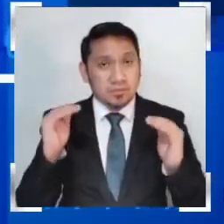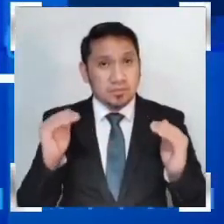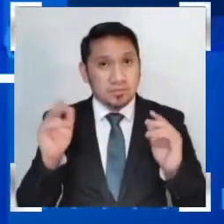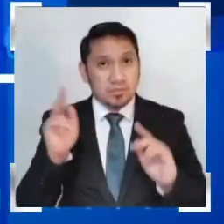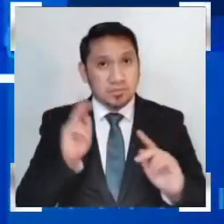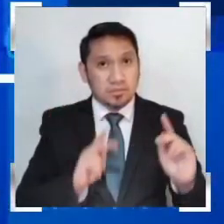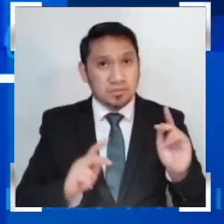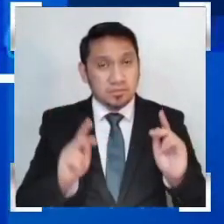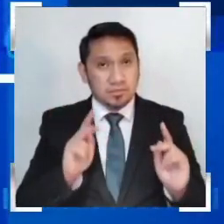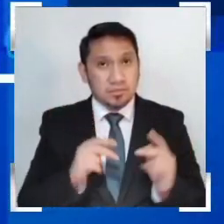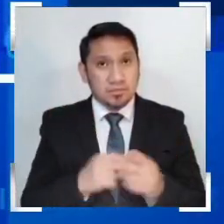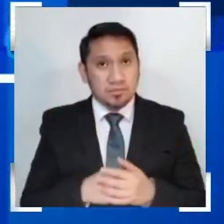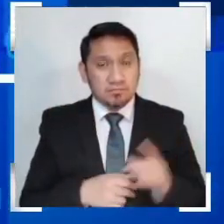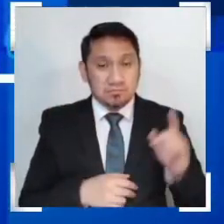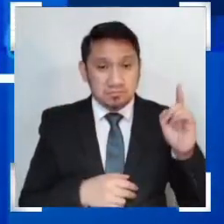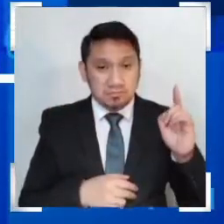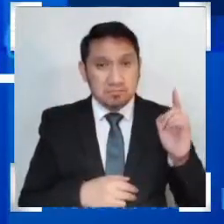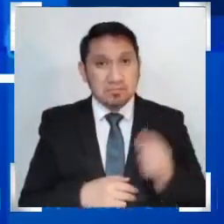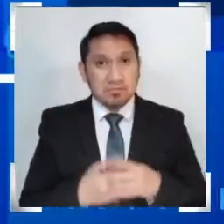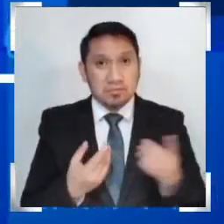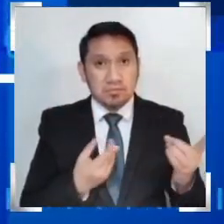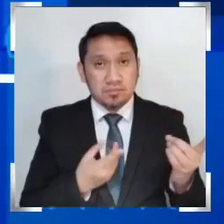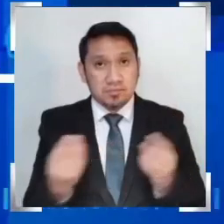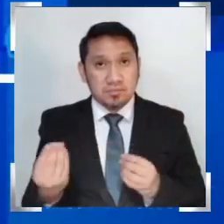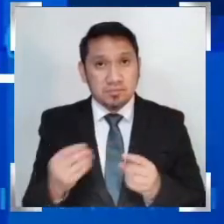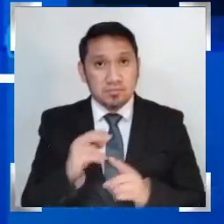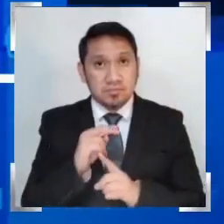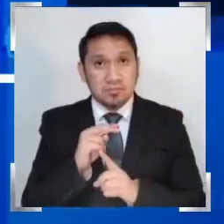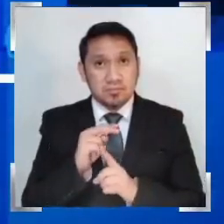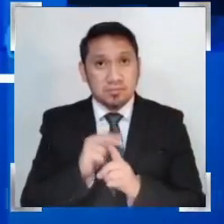sa Julieverse na gaganapin sa November